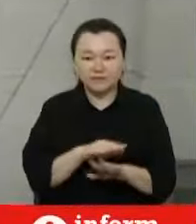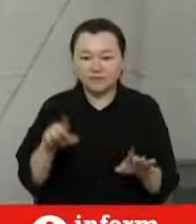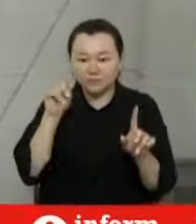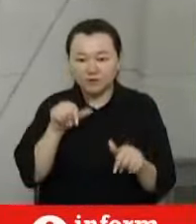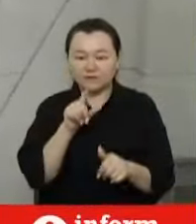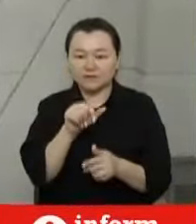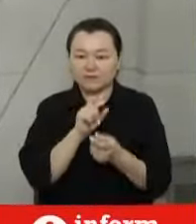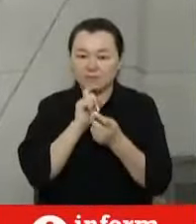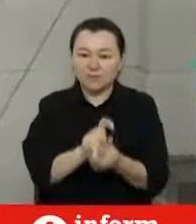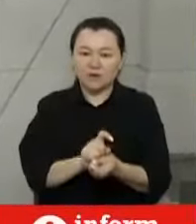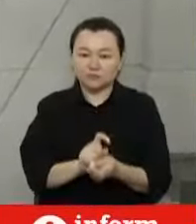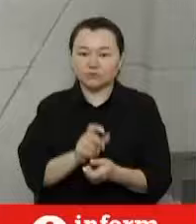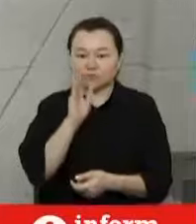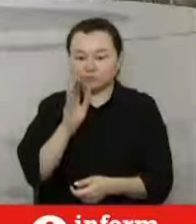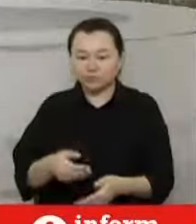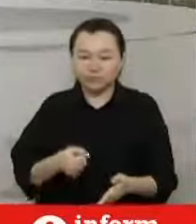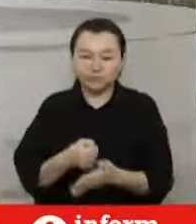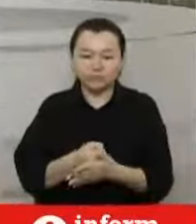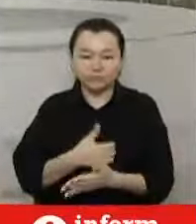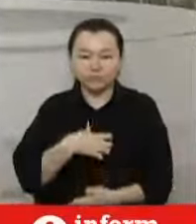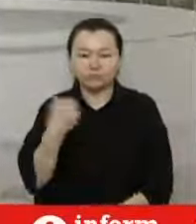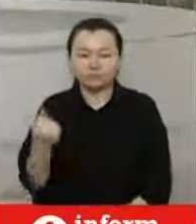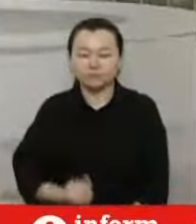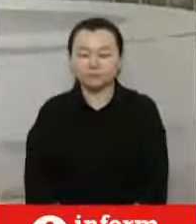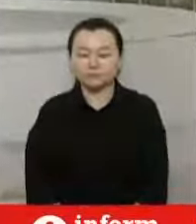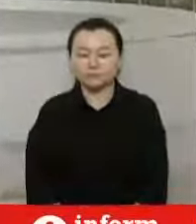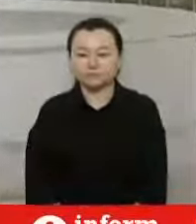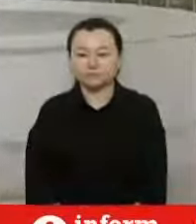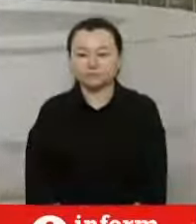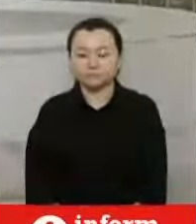үшін күреспек. Махаббат Нұржанқызы, Информбюро, Маңғыстау облысы.